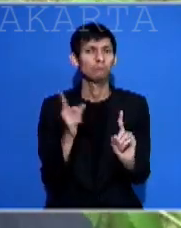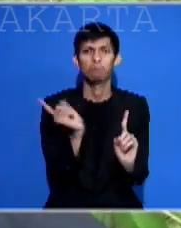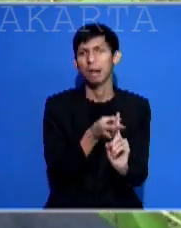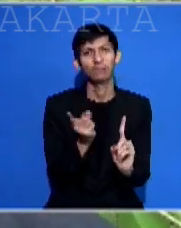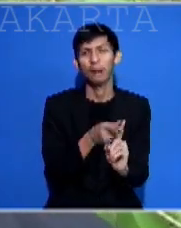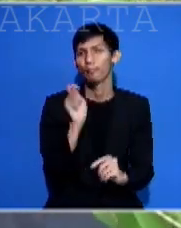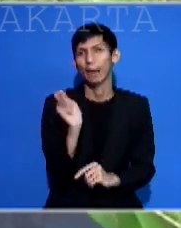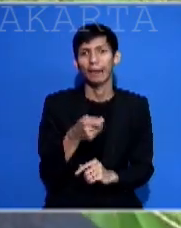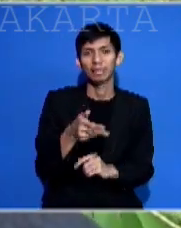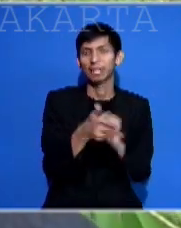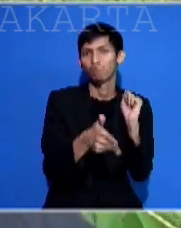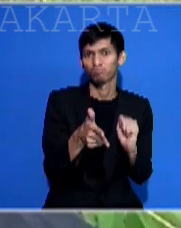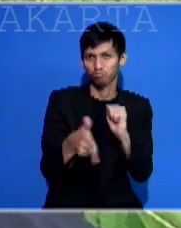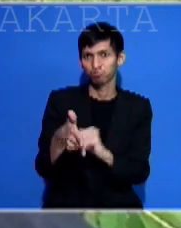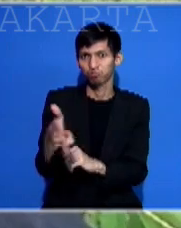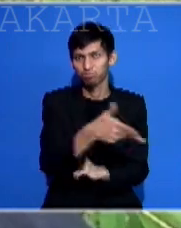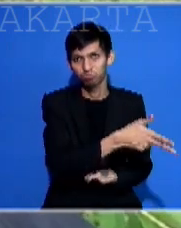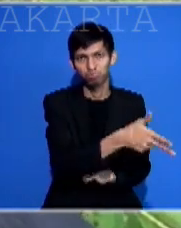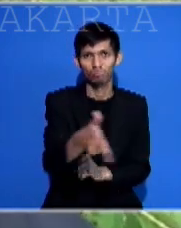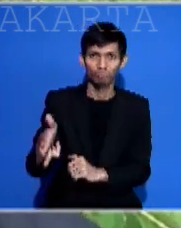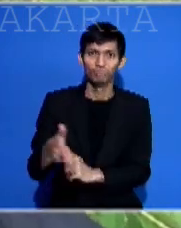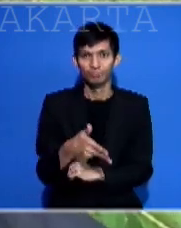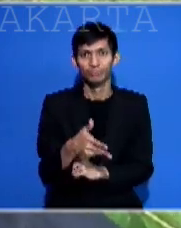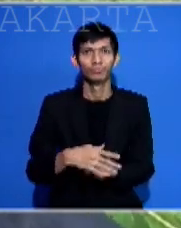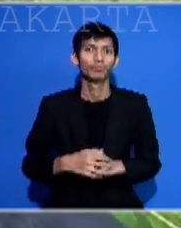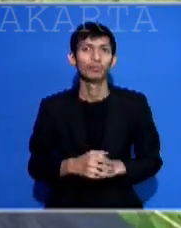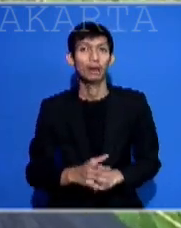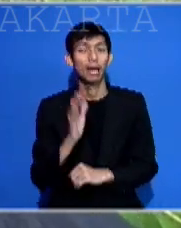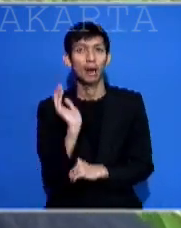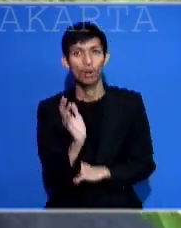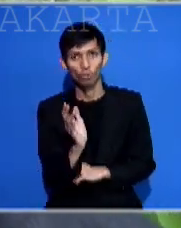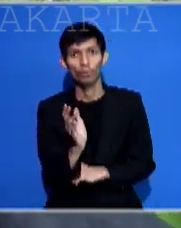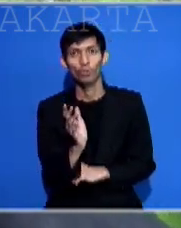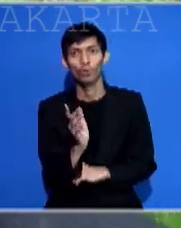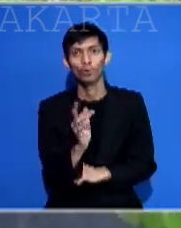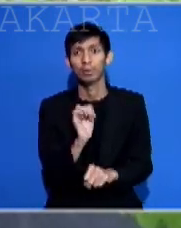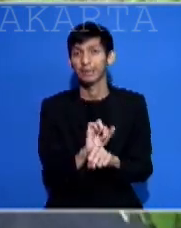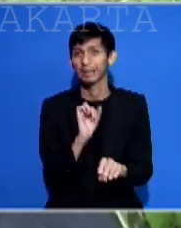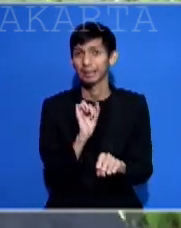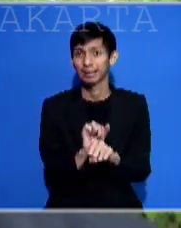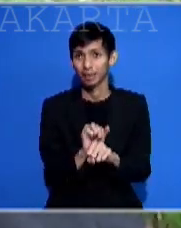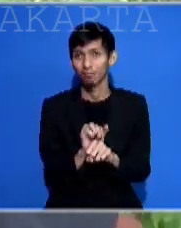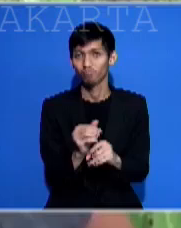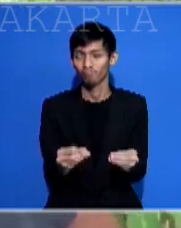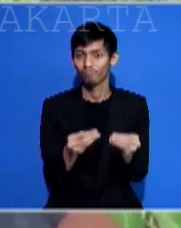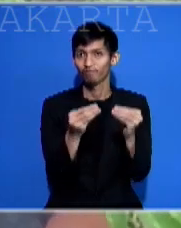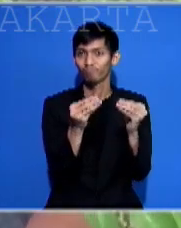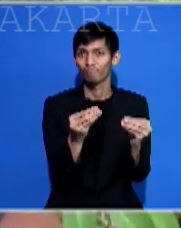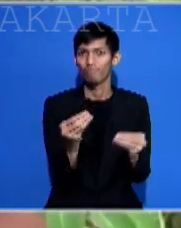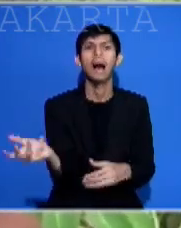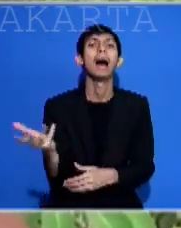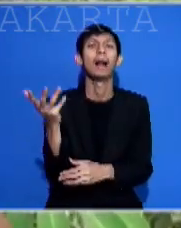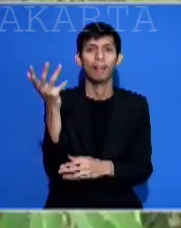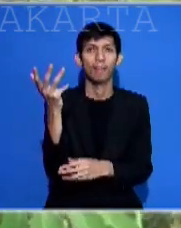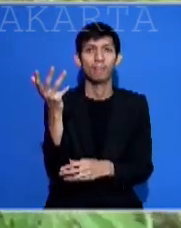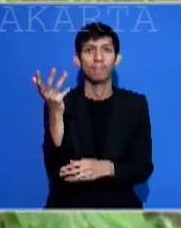disiram soalnya mending to Mas nek tuku bau nggih mahal. Nggih. Nggih. Mboten cocok niki janjane Pak Tani niki